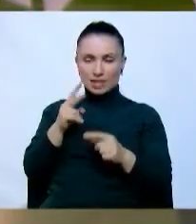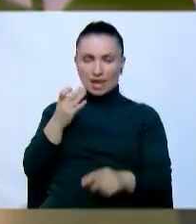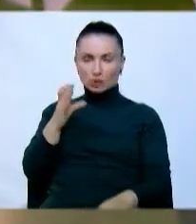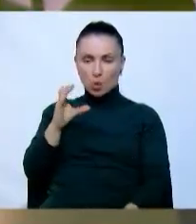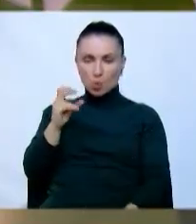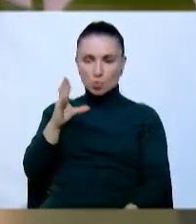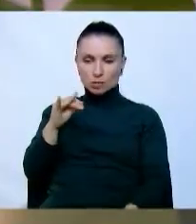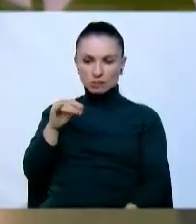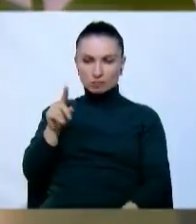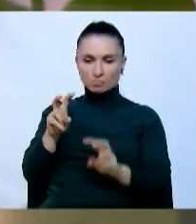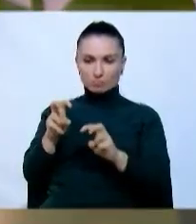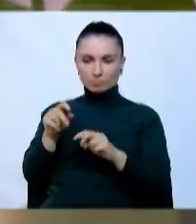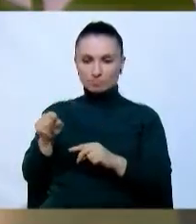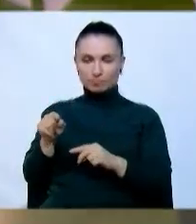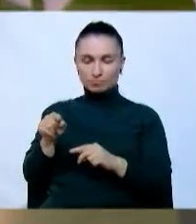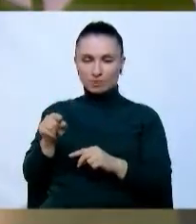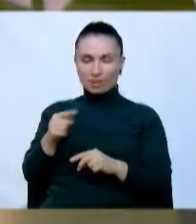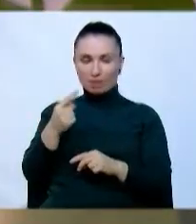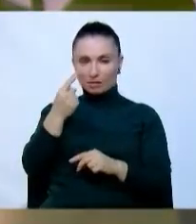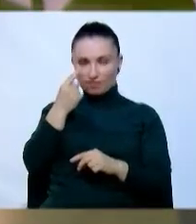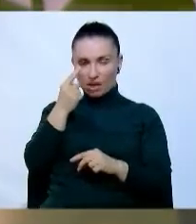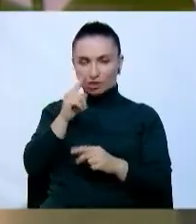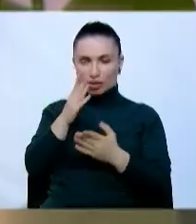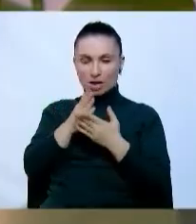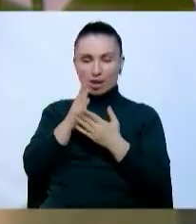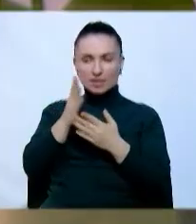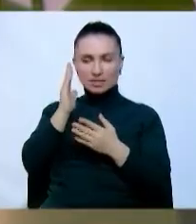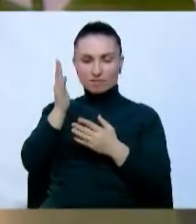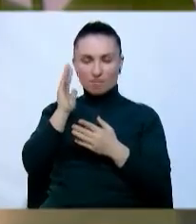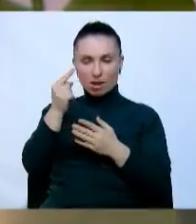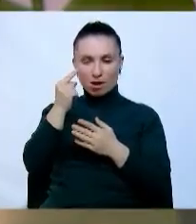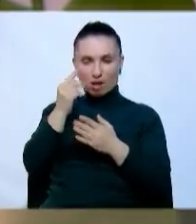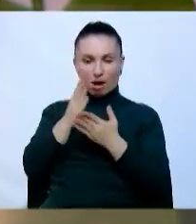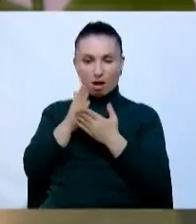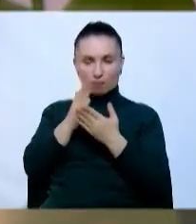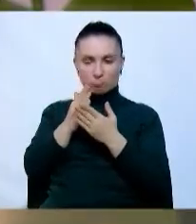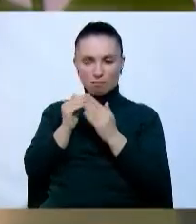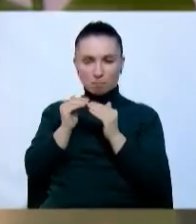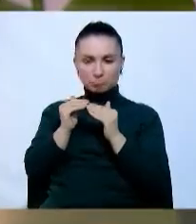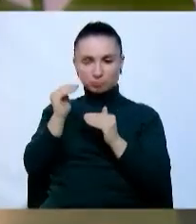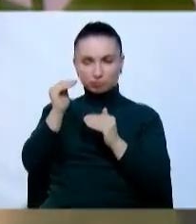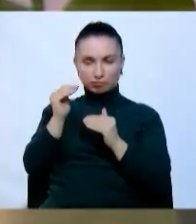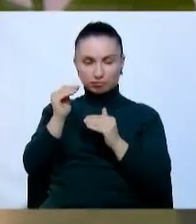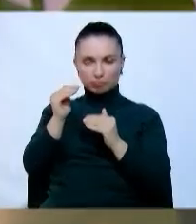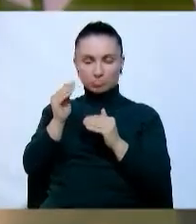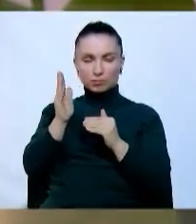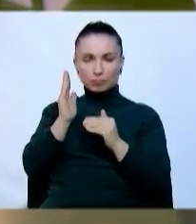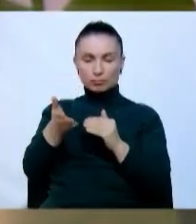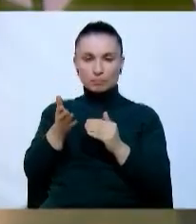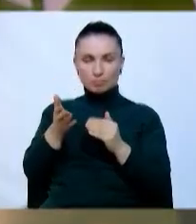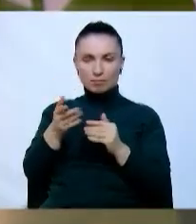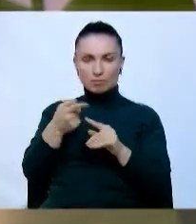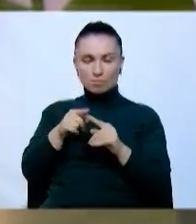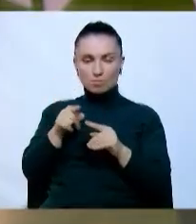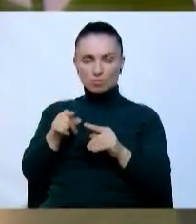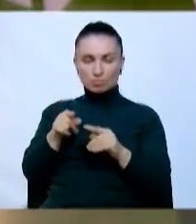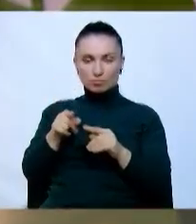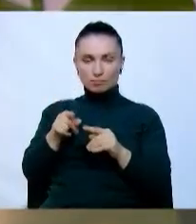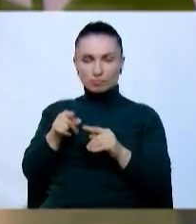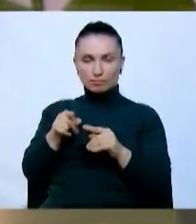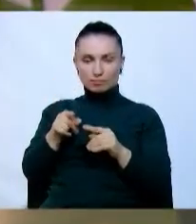კერატოკონუსი. თვალში არსებული წნევა მატულობს და რა თქმა უნდა, ახდენს ამ